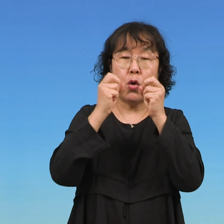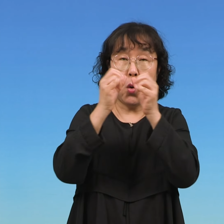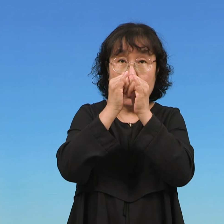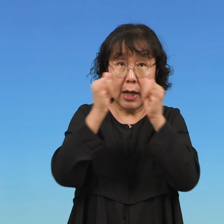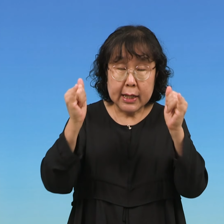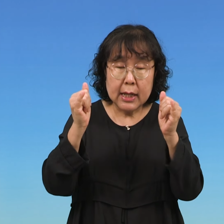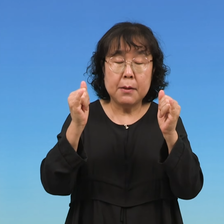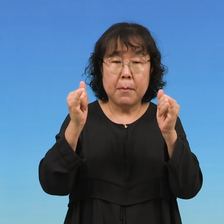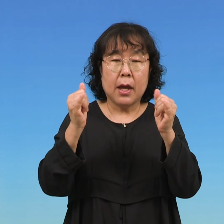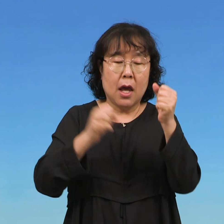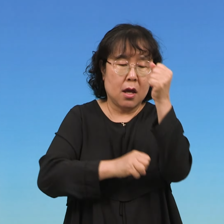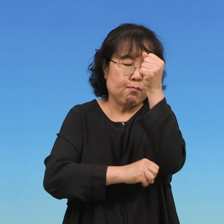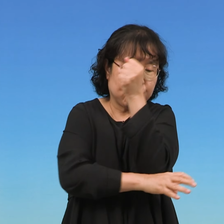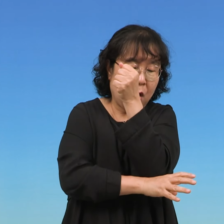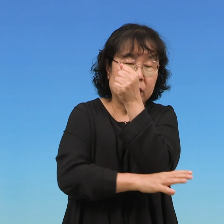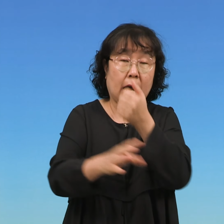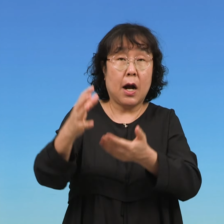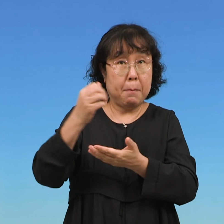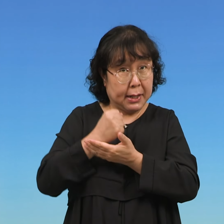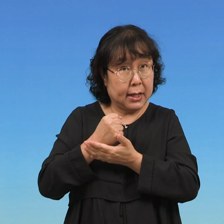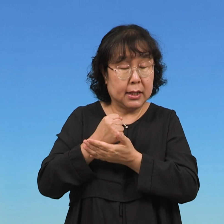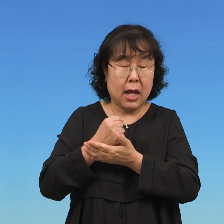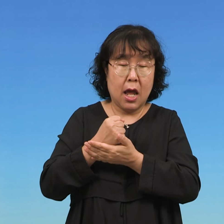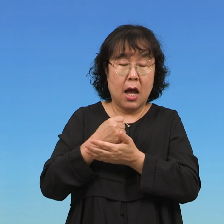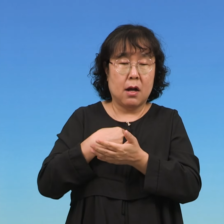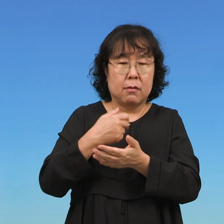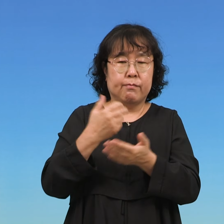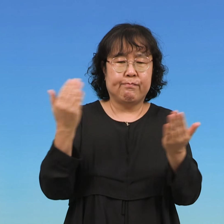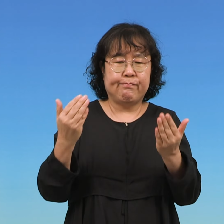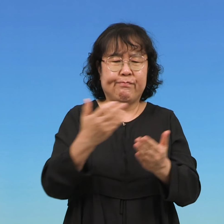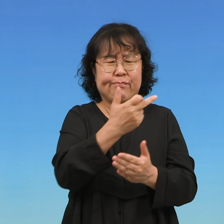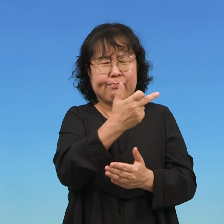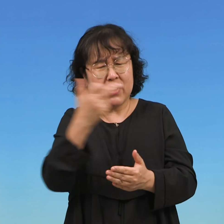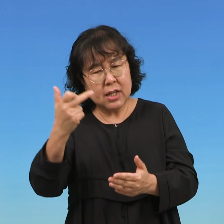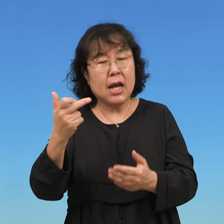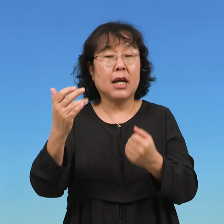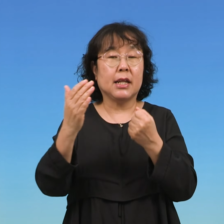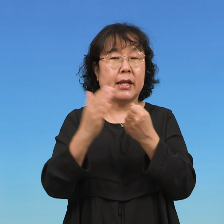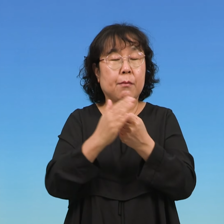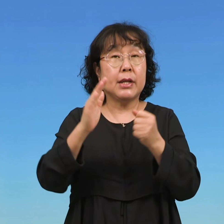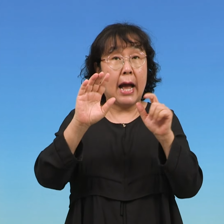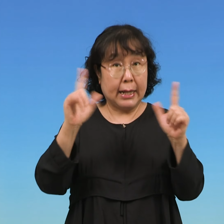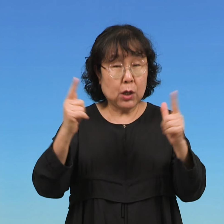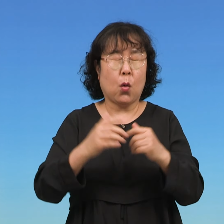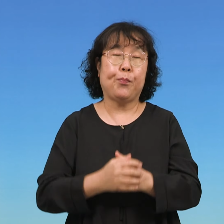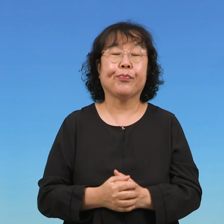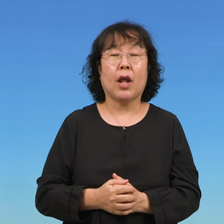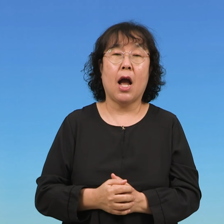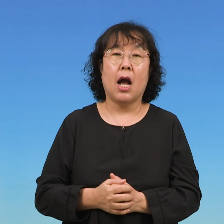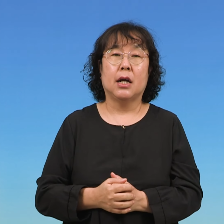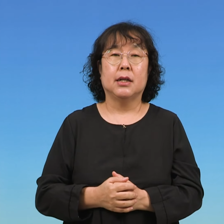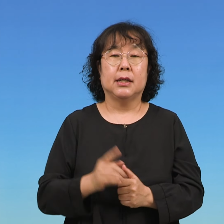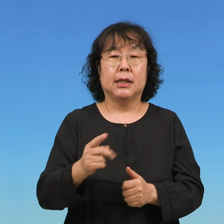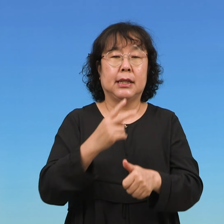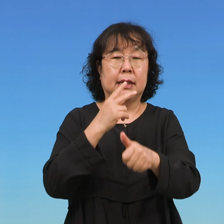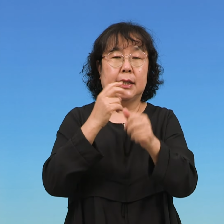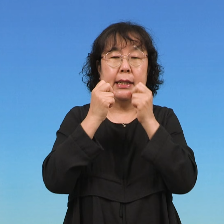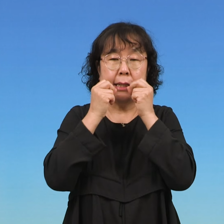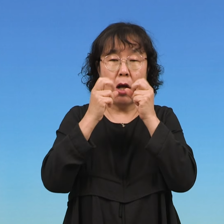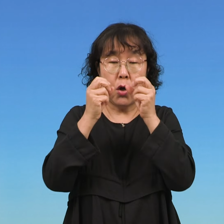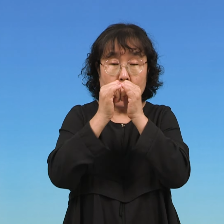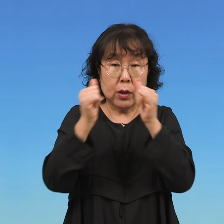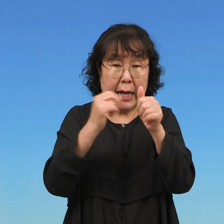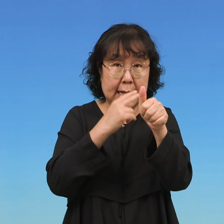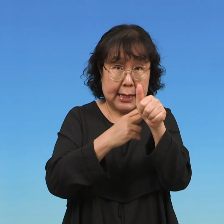마음에 그 담고 있는데 막 이렇게 큰 일을 해서 제가 마음에 담는게 아니고요 이분이 가진 참